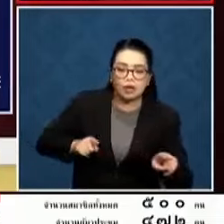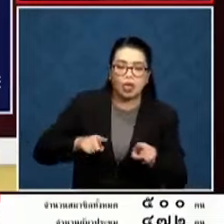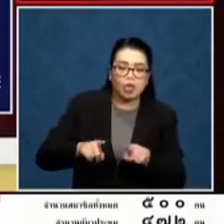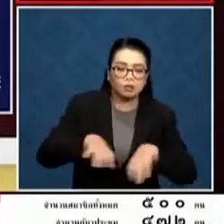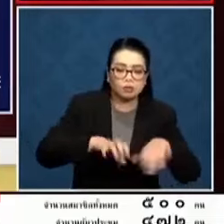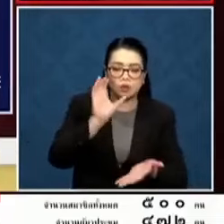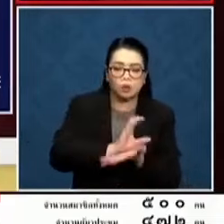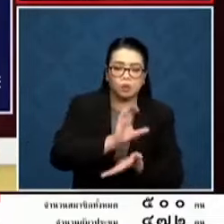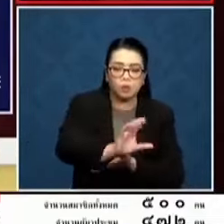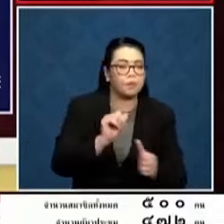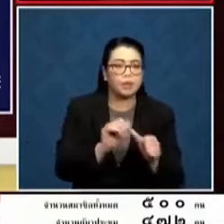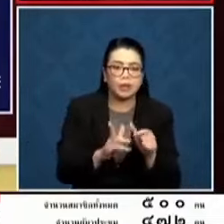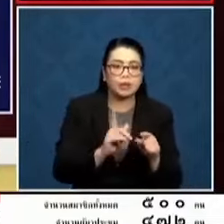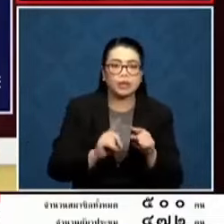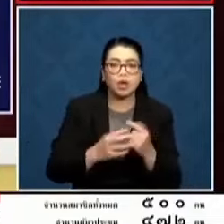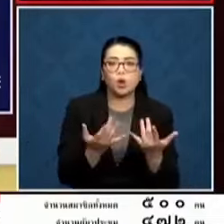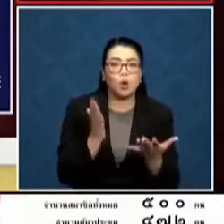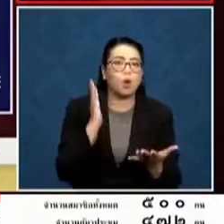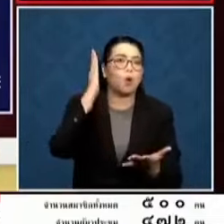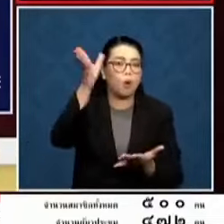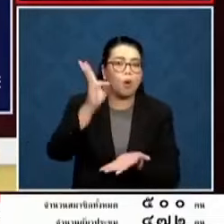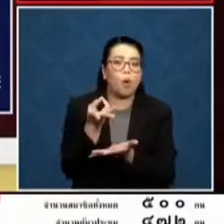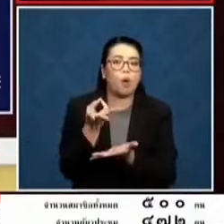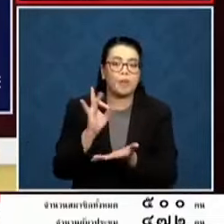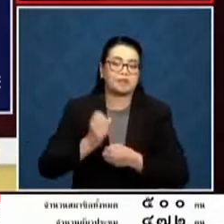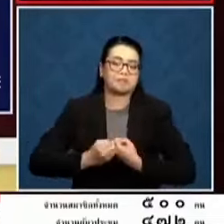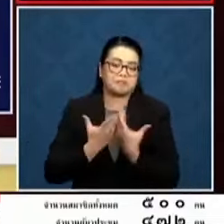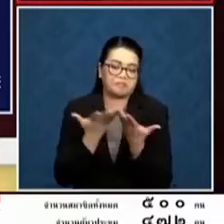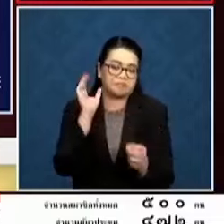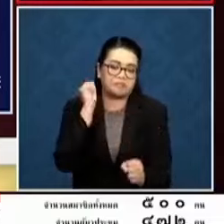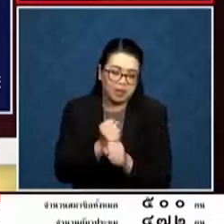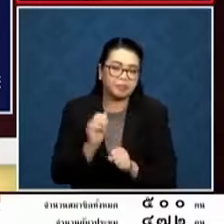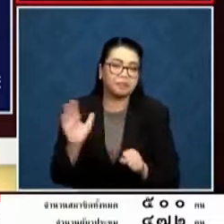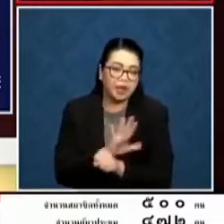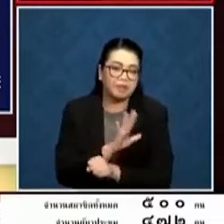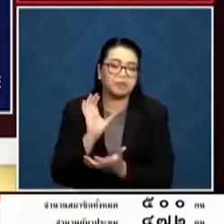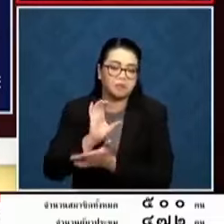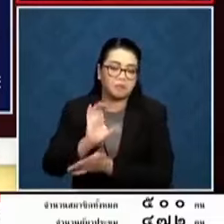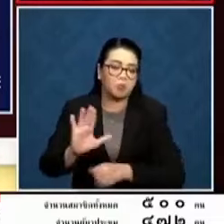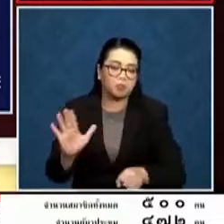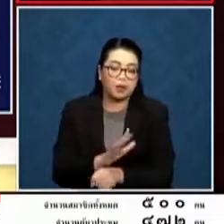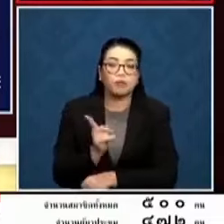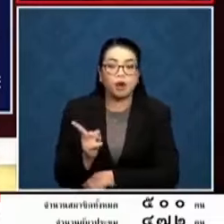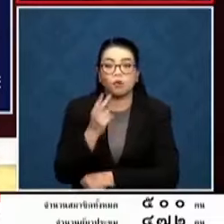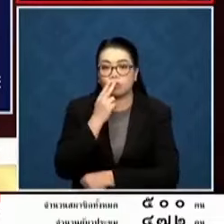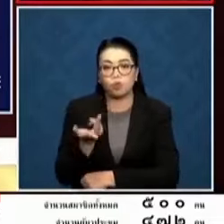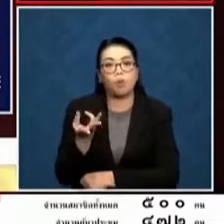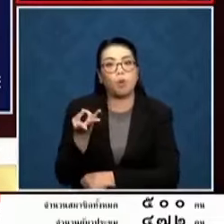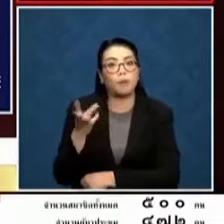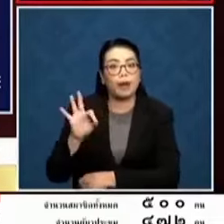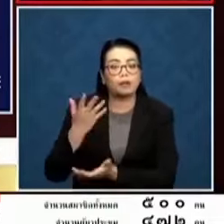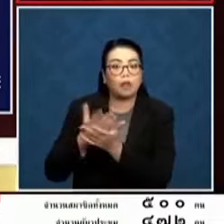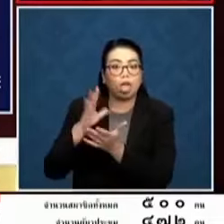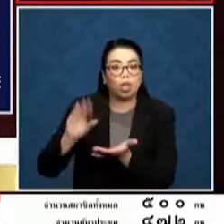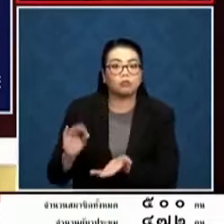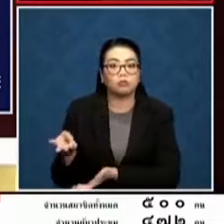ปลี่ยนเป็นรักษาทุกที่เพราะว่าสะดวกกับผู้ใช้บริการมากขึ้นไงก็ทำดีก็ต้องชมอย่างอีกหลายโครงการ